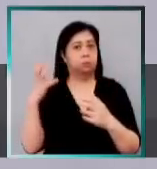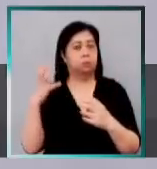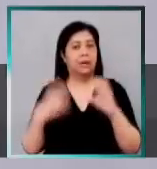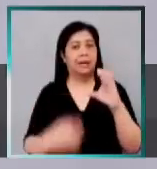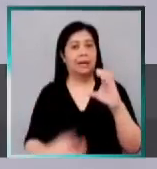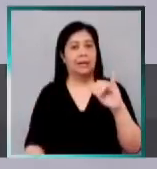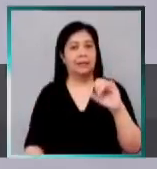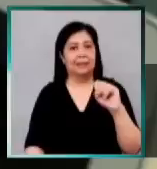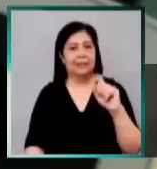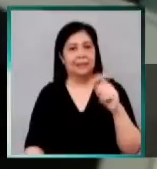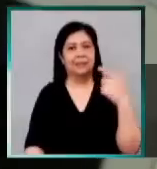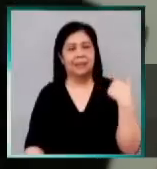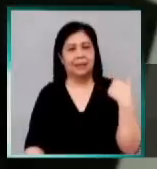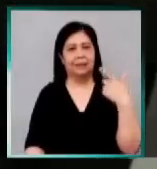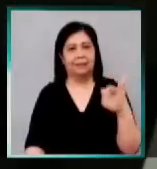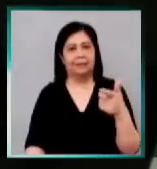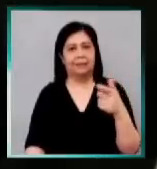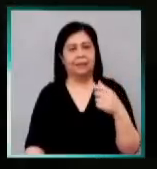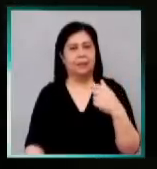na nag-obstruct.